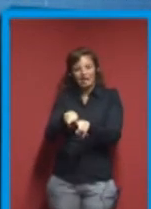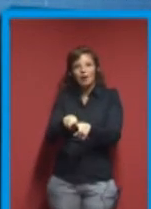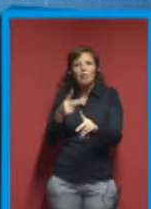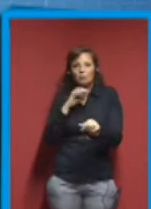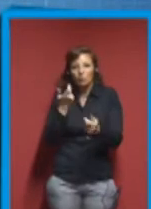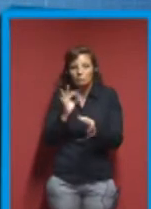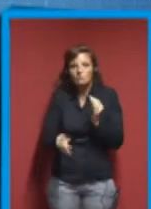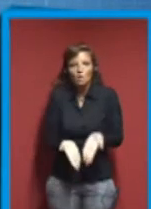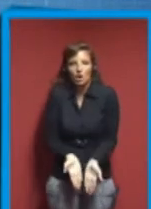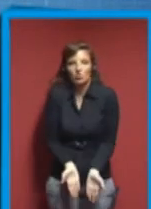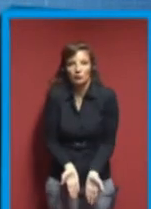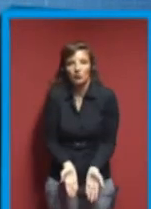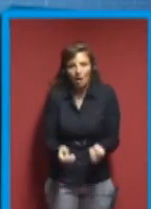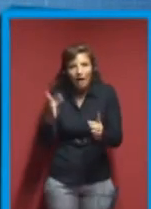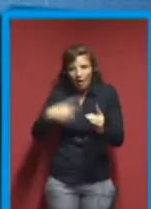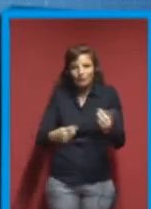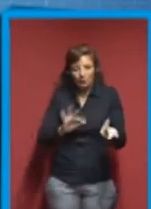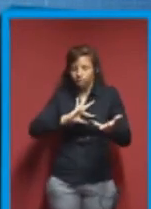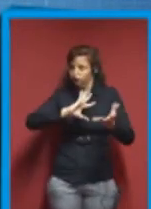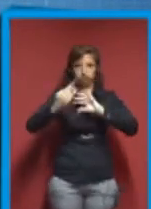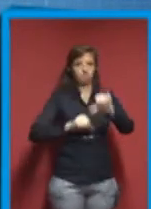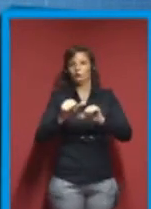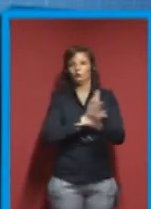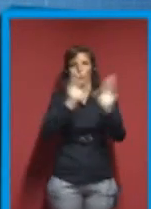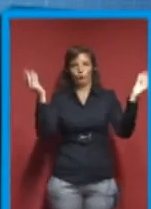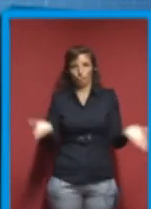farlo immediatamente e questo ha cambiato veramente tutto.